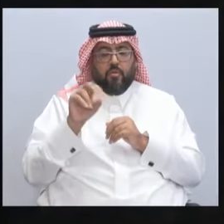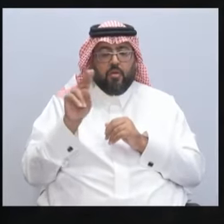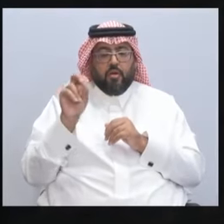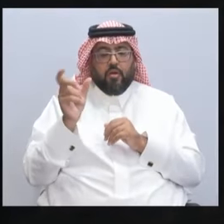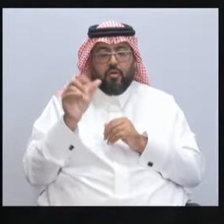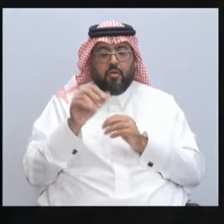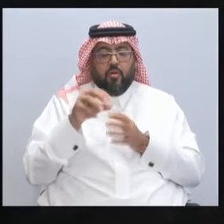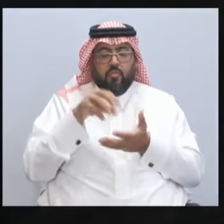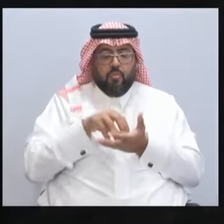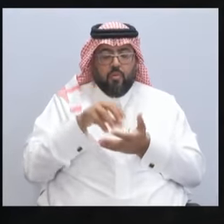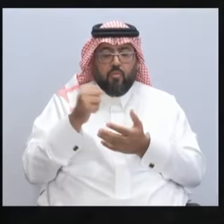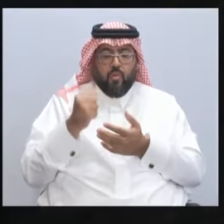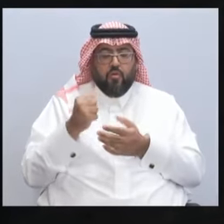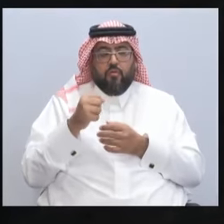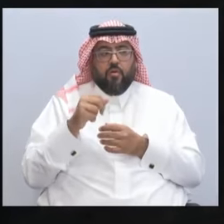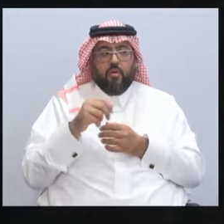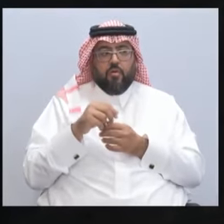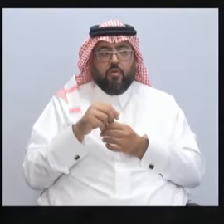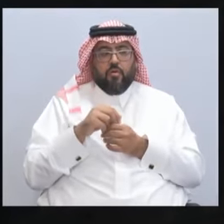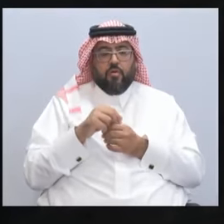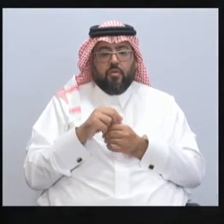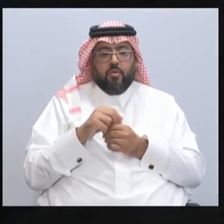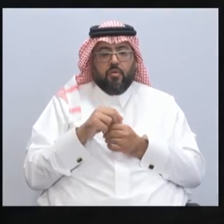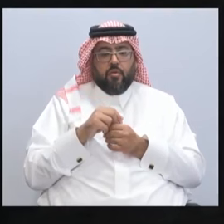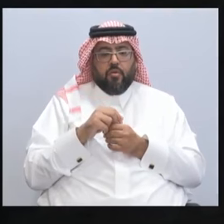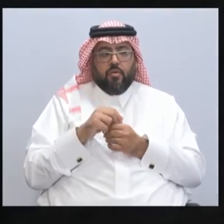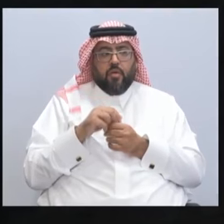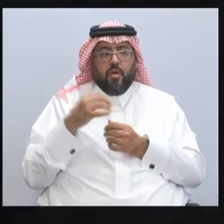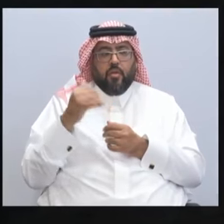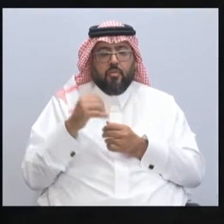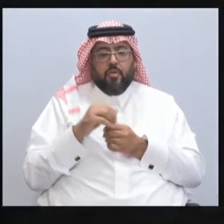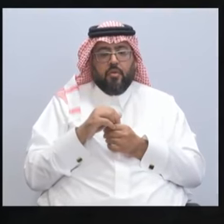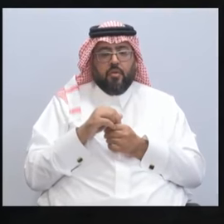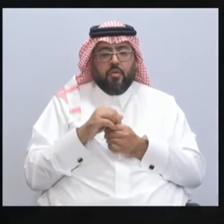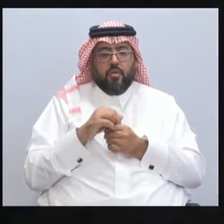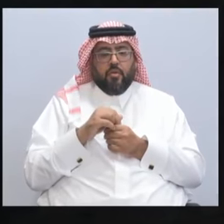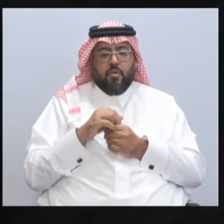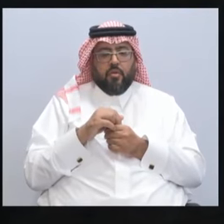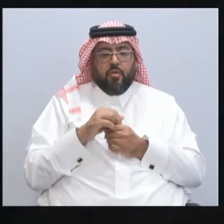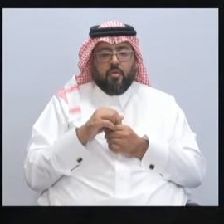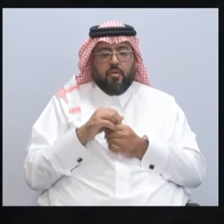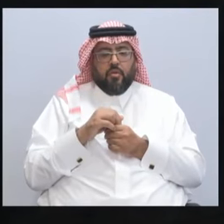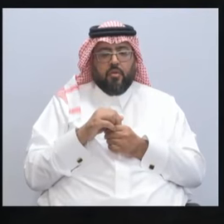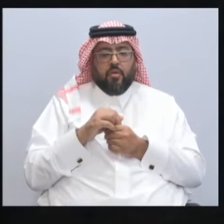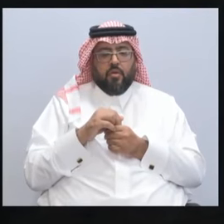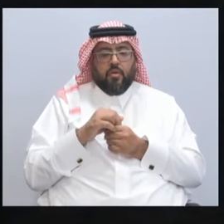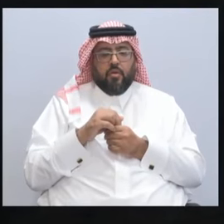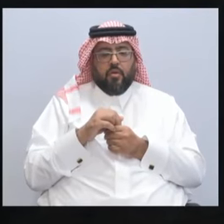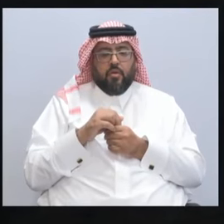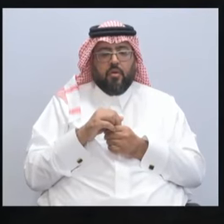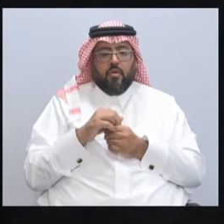تنسيق مواقف دومس التعاون في القضايا العربيه والاسلاميه وخصوصا في قضيه فلسطين انشاء